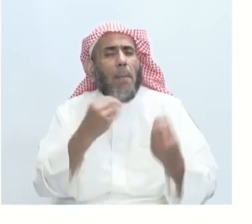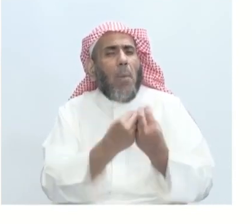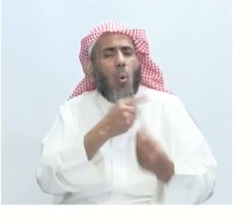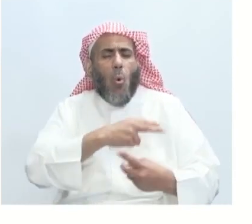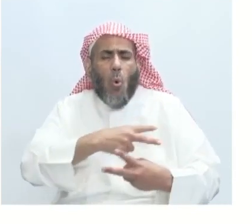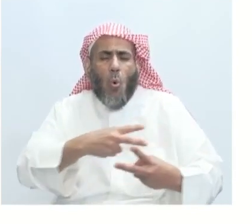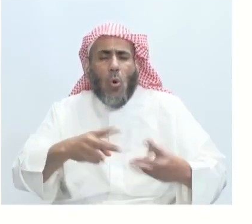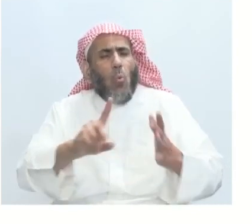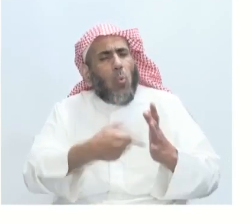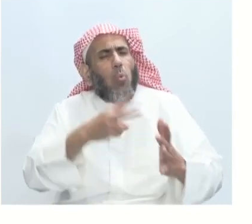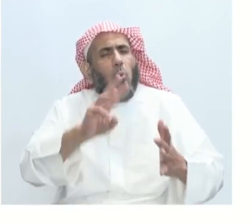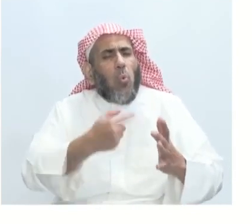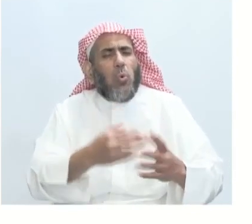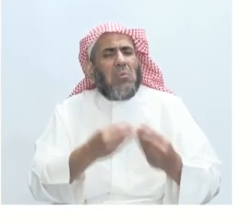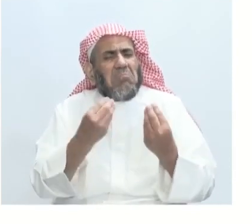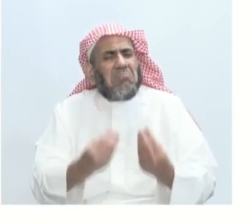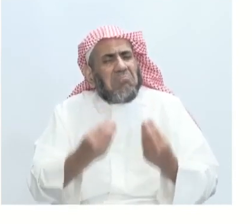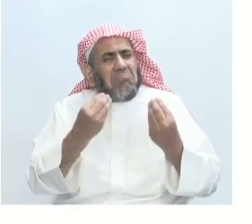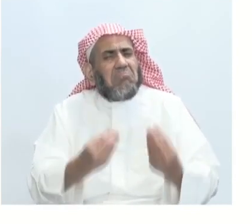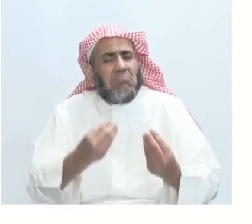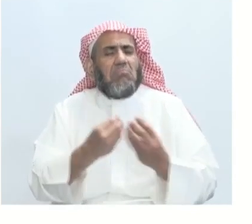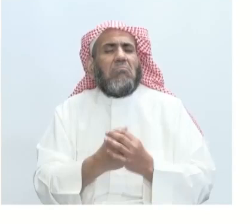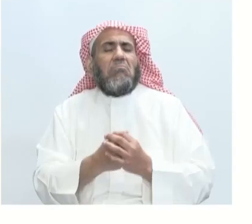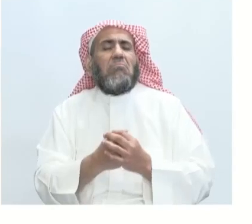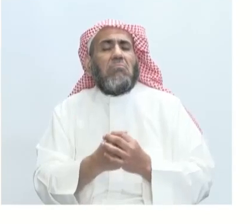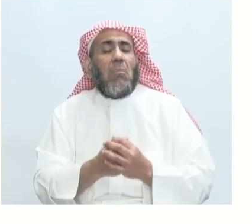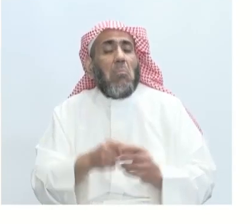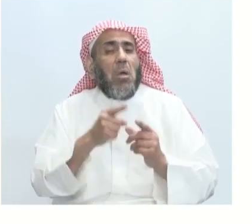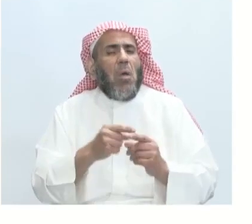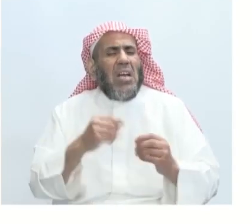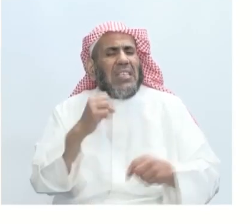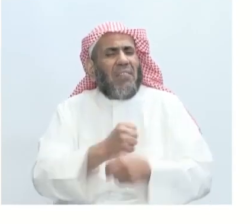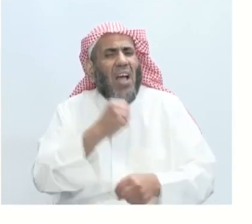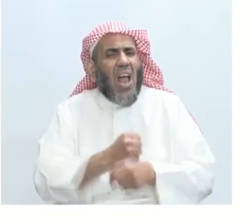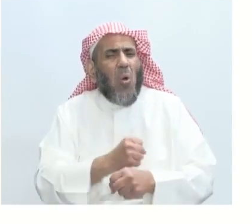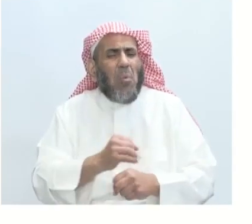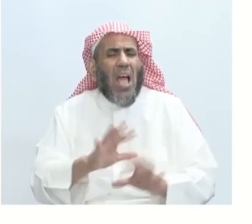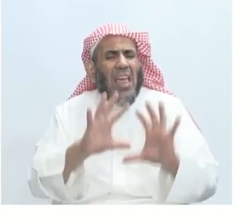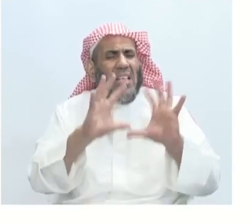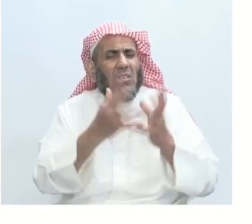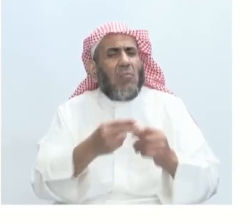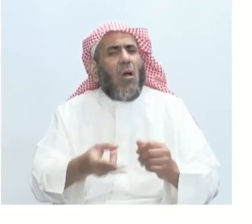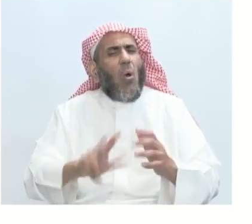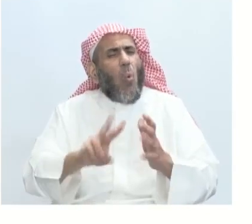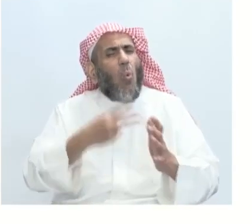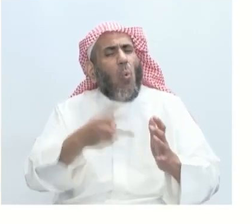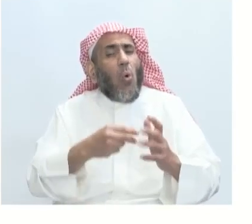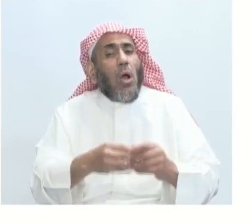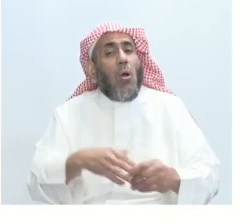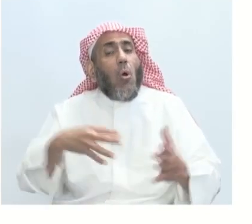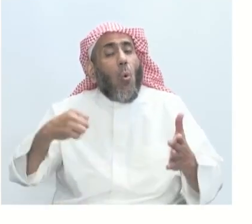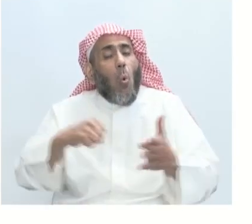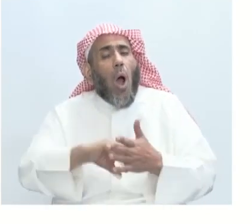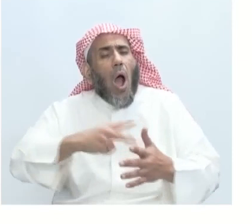عده مرات لكي تقلل مما تفعله بهذه الصفه المتكرره حدثت